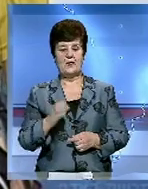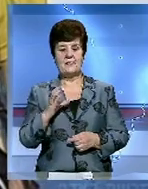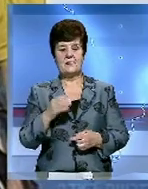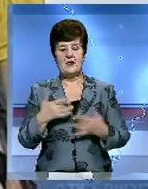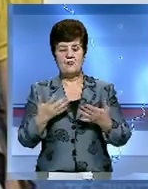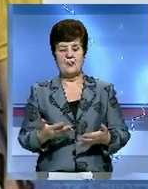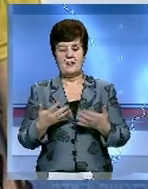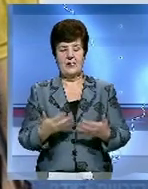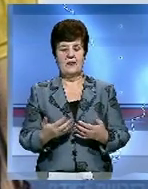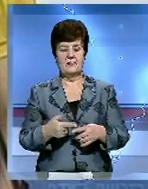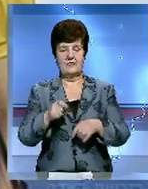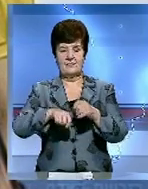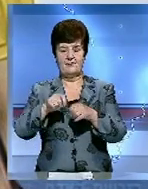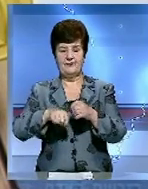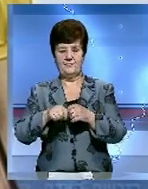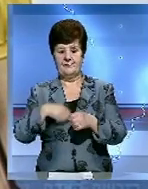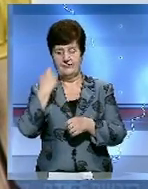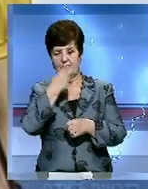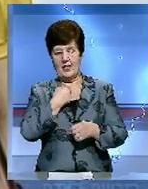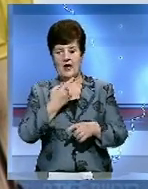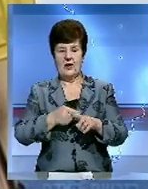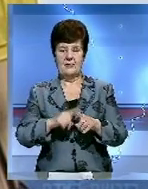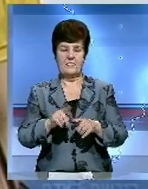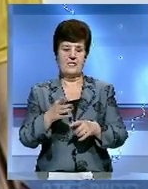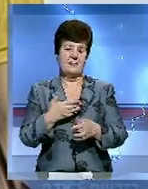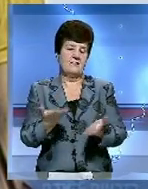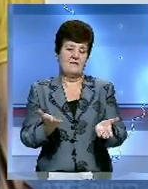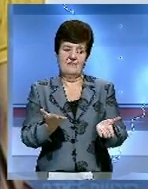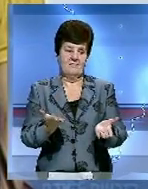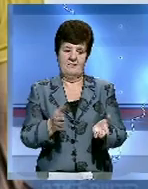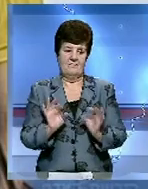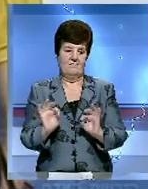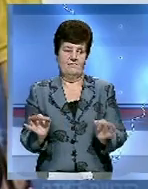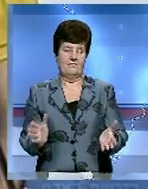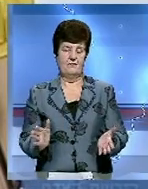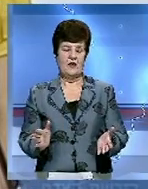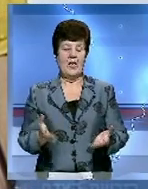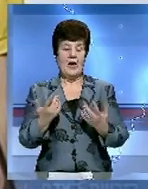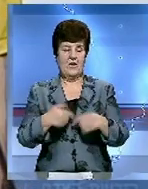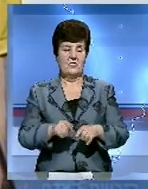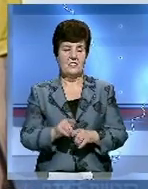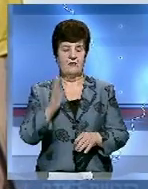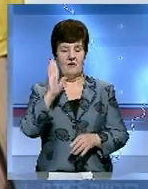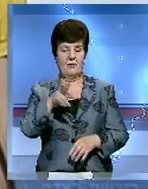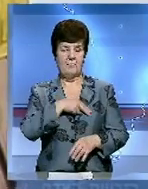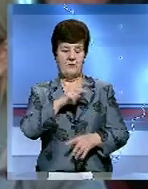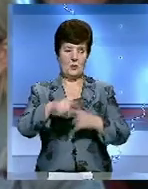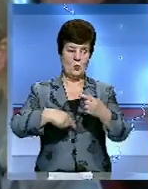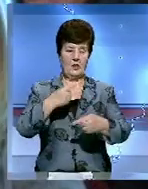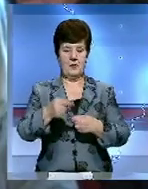HIV, considerând că asta este ceva ieșit din comun. Asociația care va fi premiată în următoarele